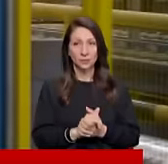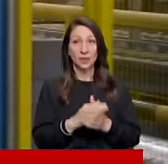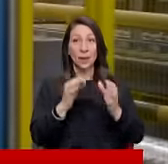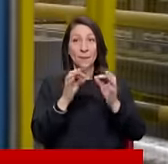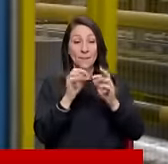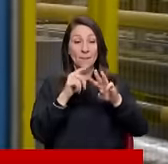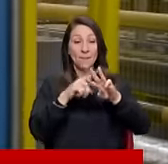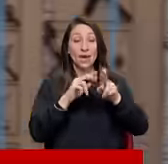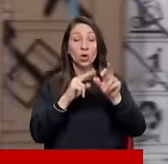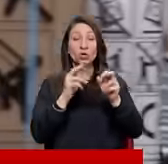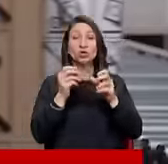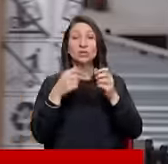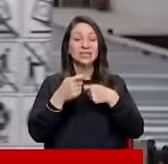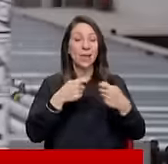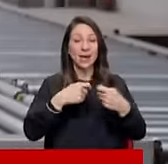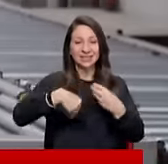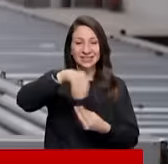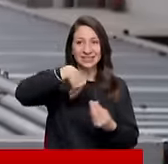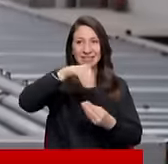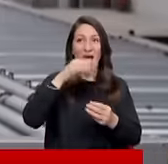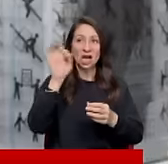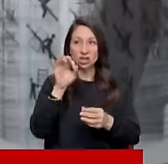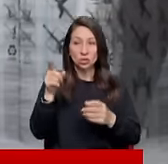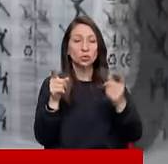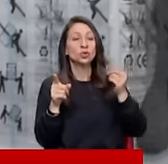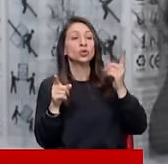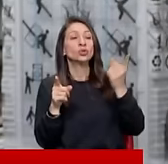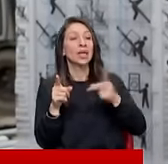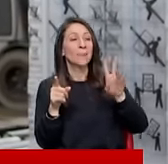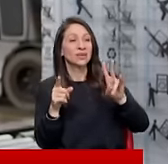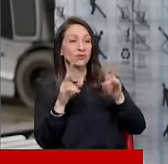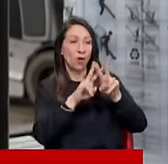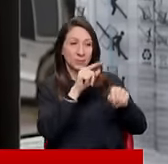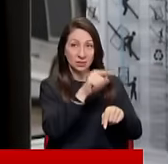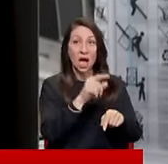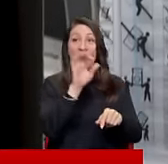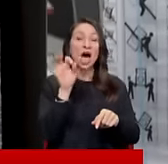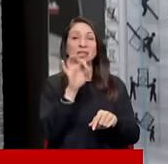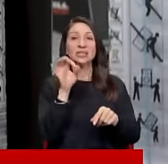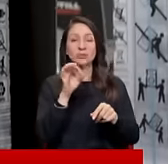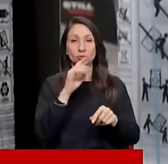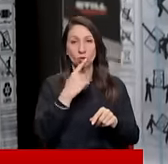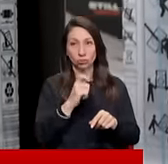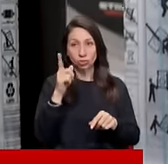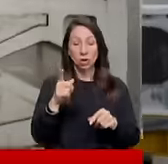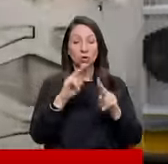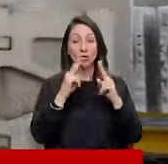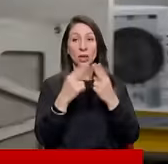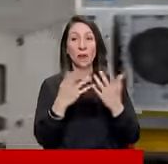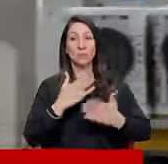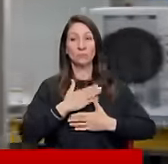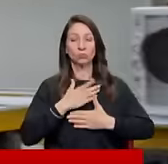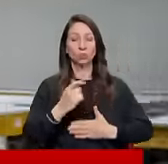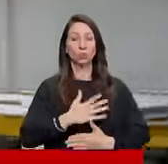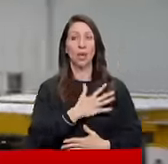Beko Europe'un sermayesinin %75'i Arçelik'e, %25'i Whirlpool'a ait. Arçelik CEO'su Hakan Bulgurlu, "Dünyalar bizim, bu